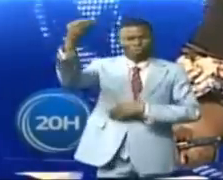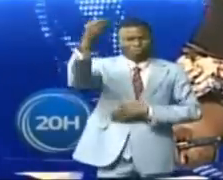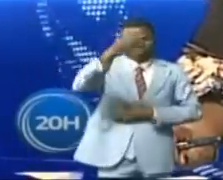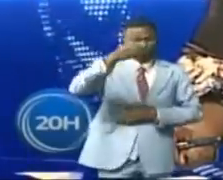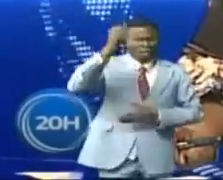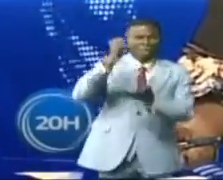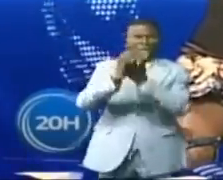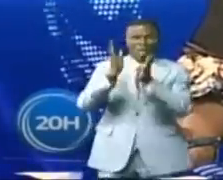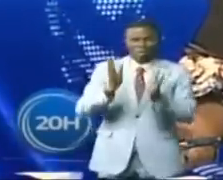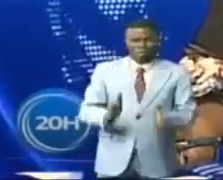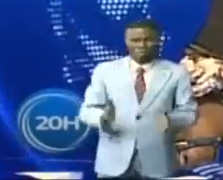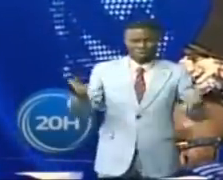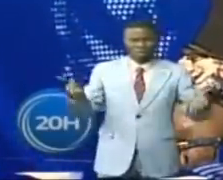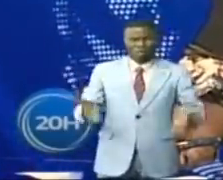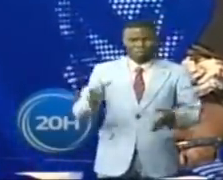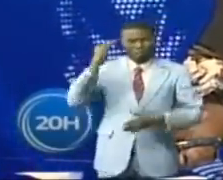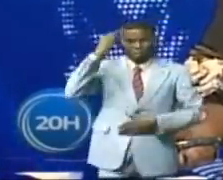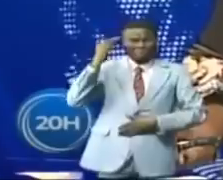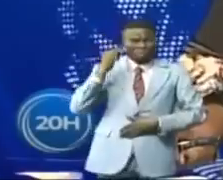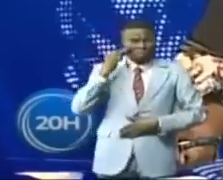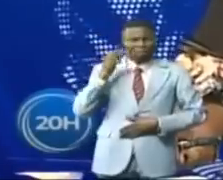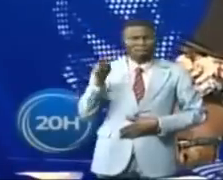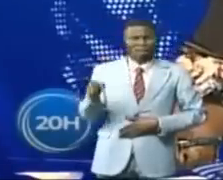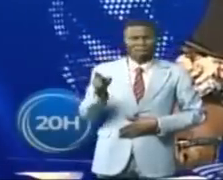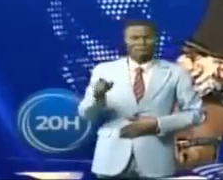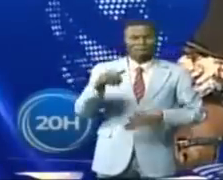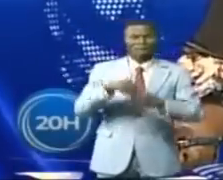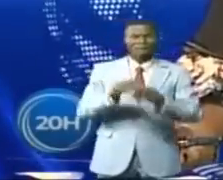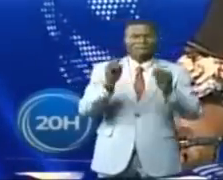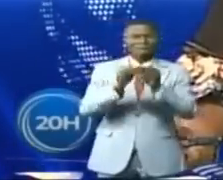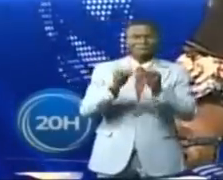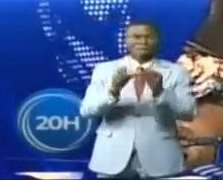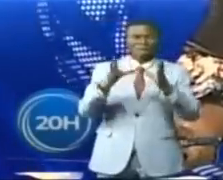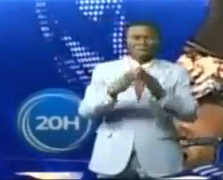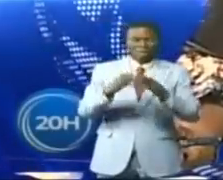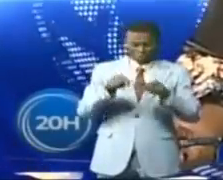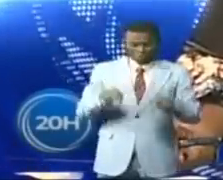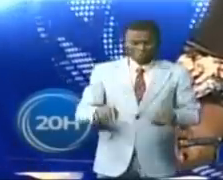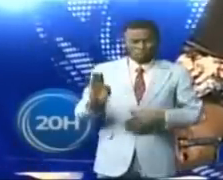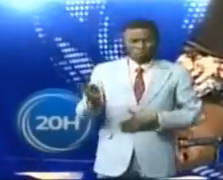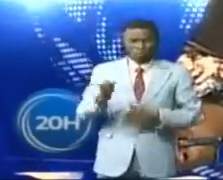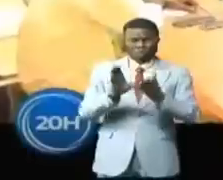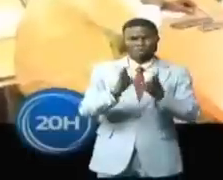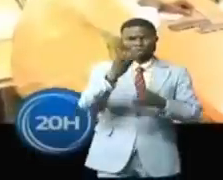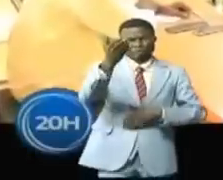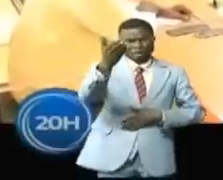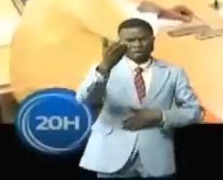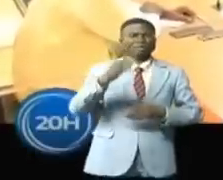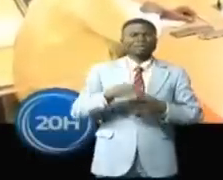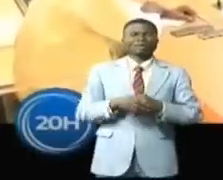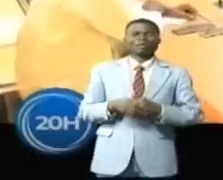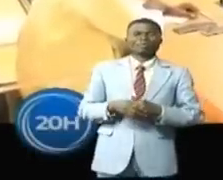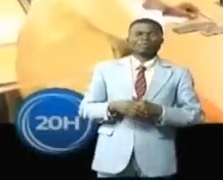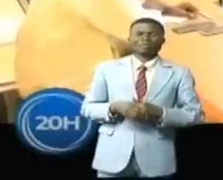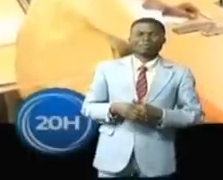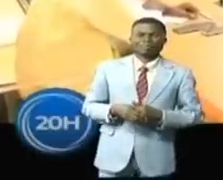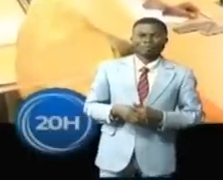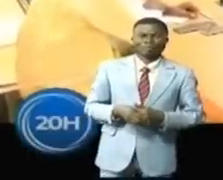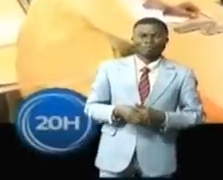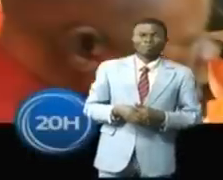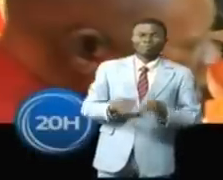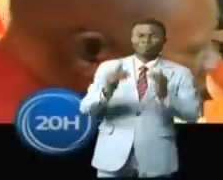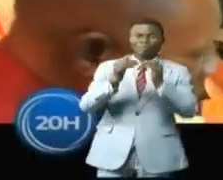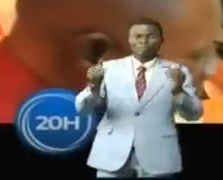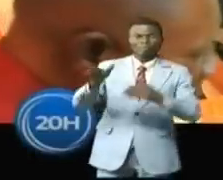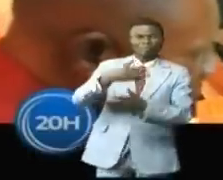diplomates des pays membres par le ministre Didier Mazenga au cours d'une réunion qu'il a présidée ce matin. Vital Pagabita. Face à